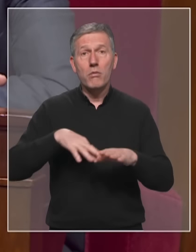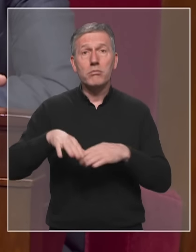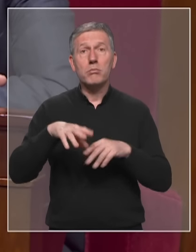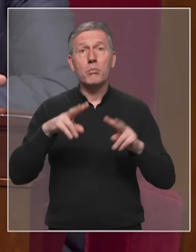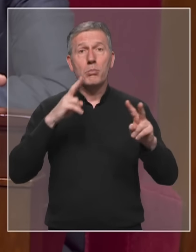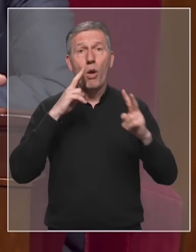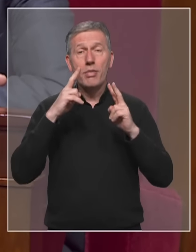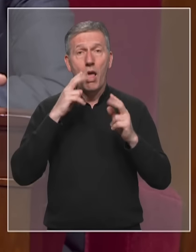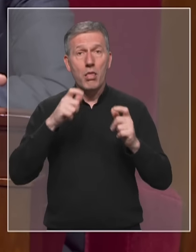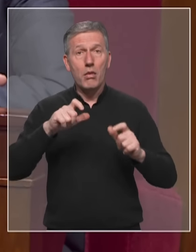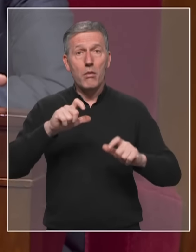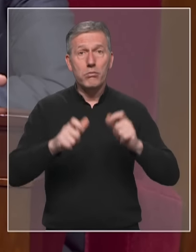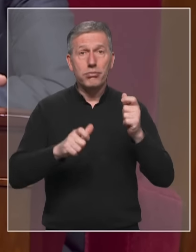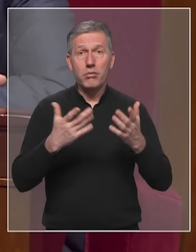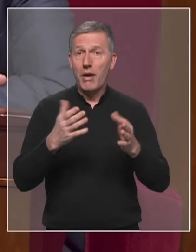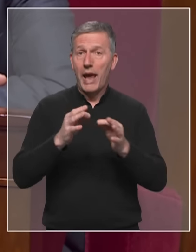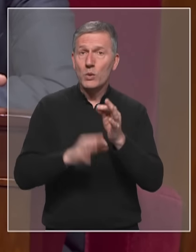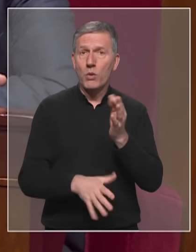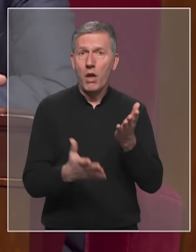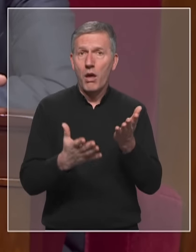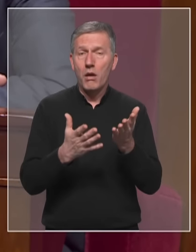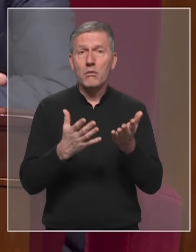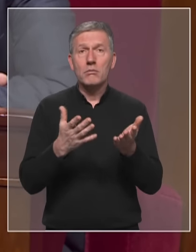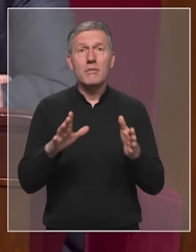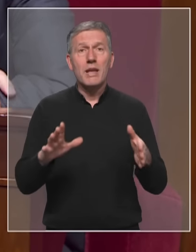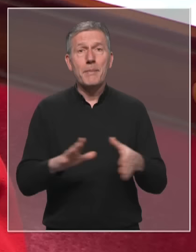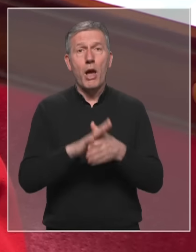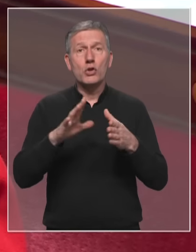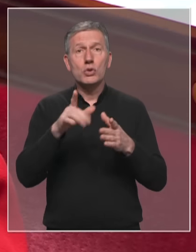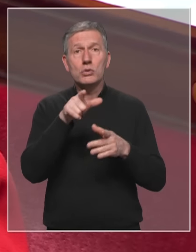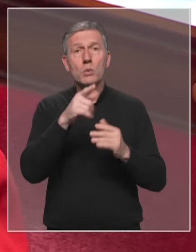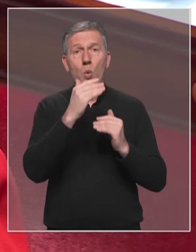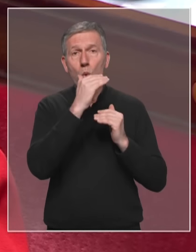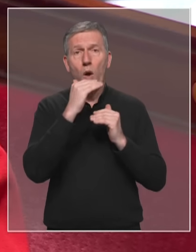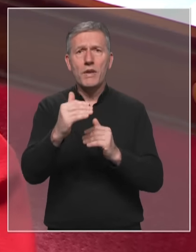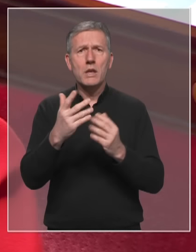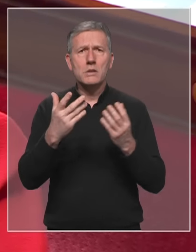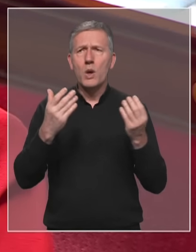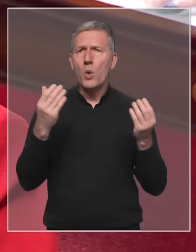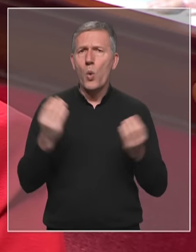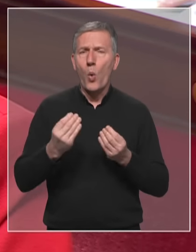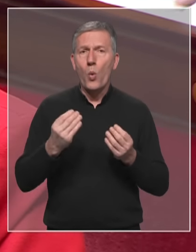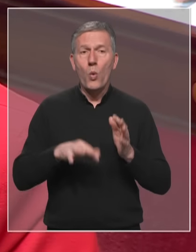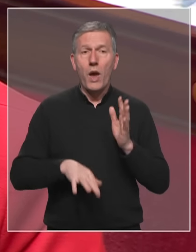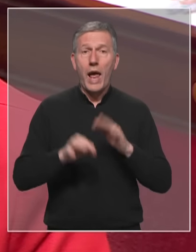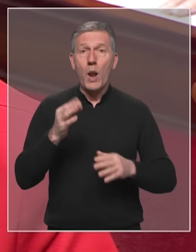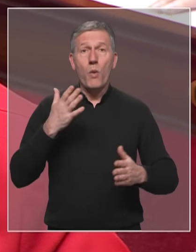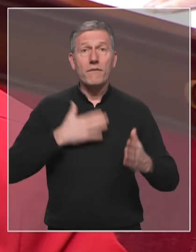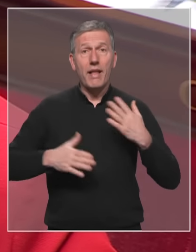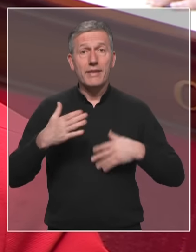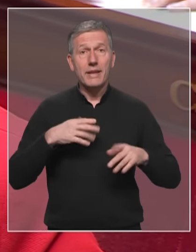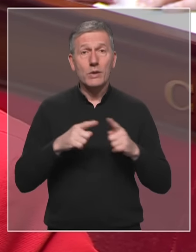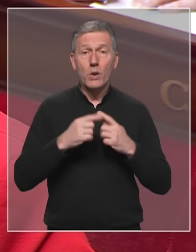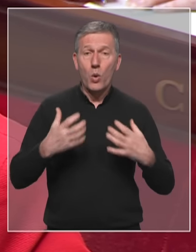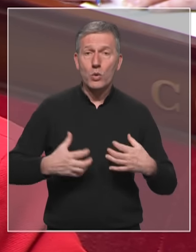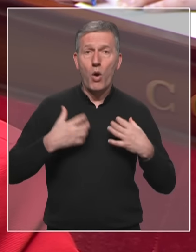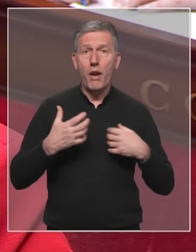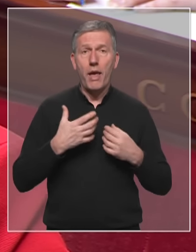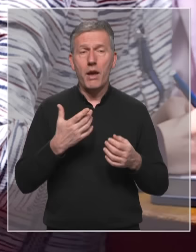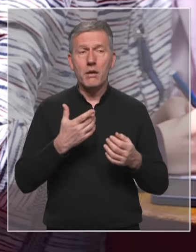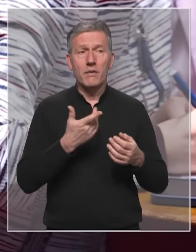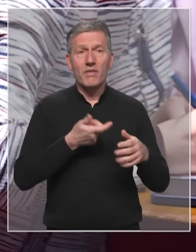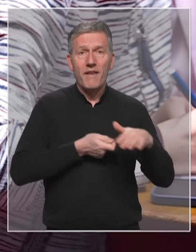CRES. Au fond, la question est celle de la crédibilité, de la confiance que vous sollicitez. Les élus sont fatigués et en colère de devoir tantôt financer des